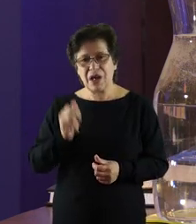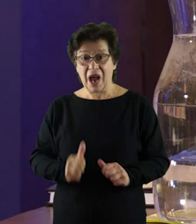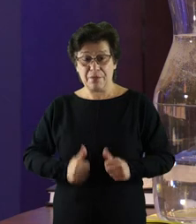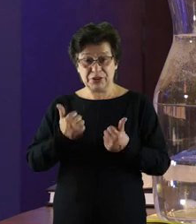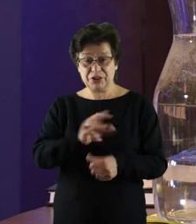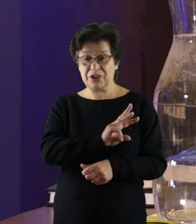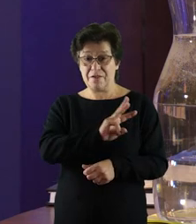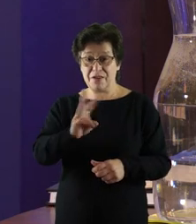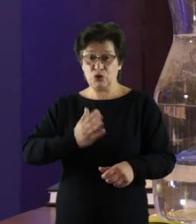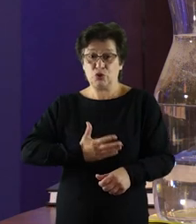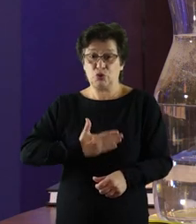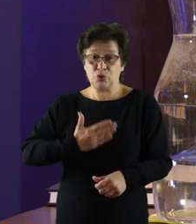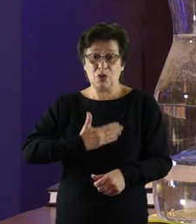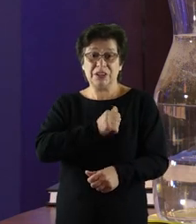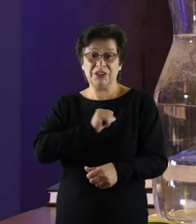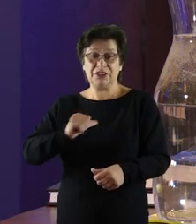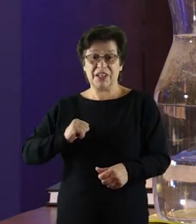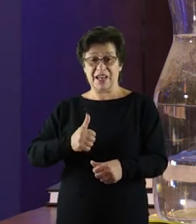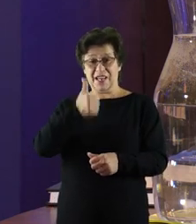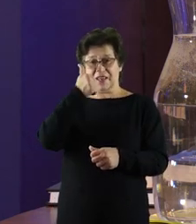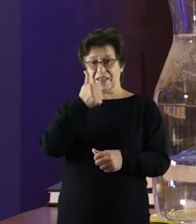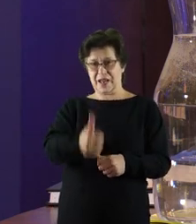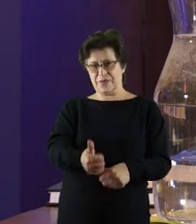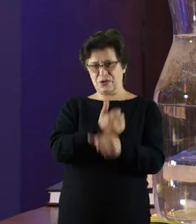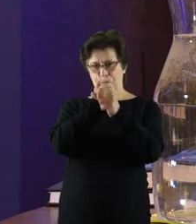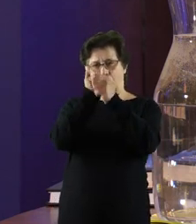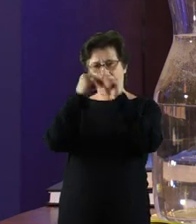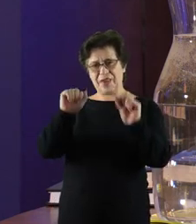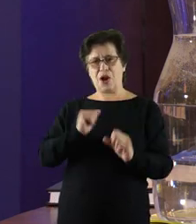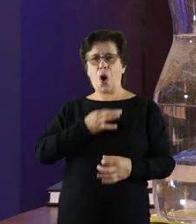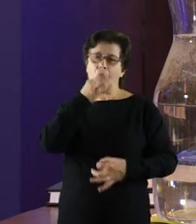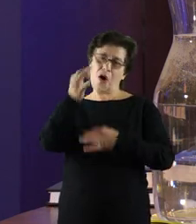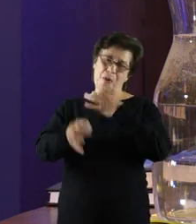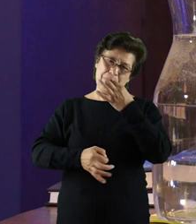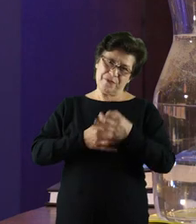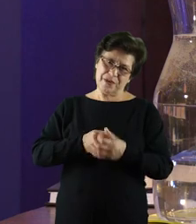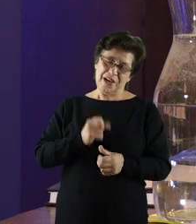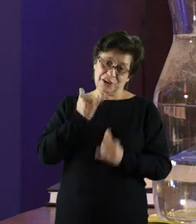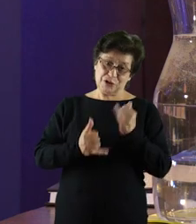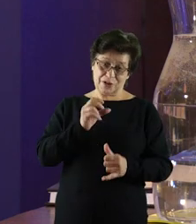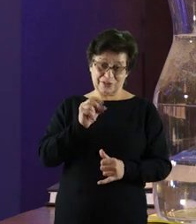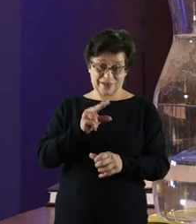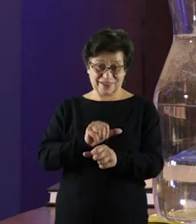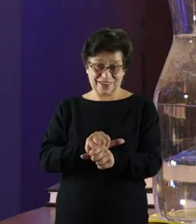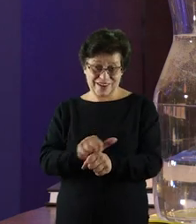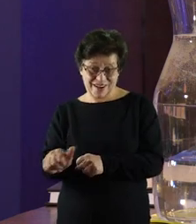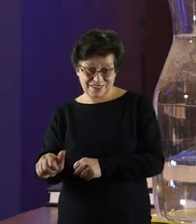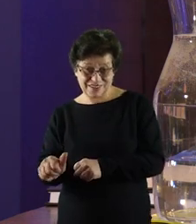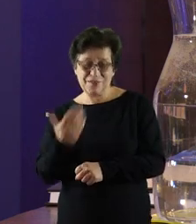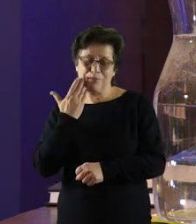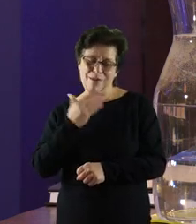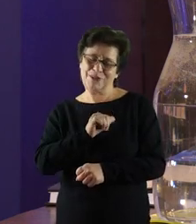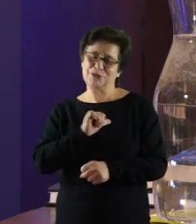wy poczuli się też jednym z bohaterów moich opowieści. Jeżeli tak się dzieje, to bardzo